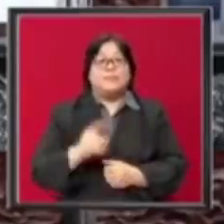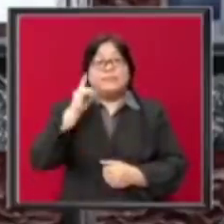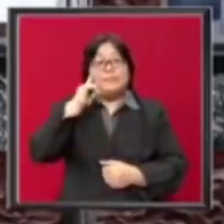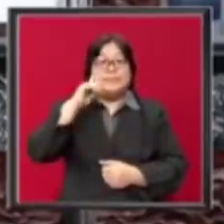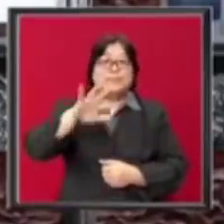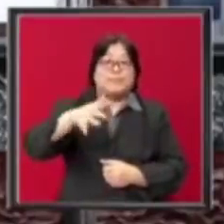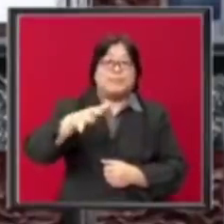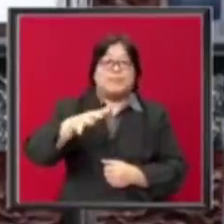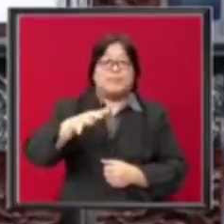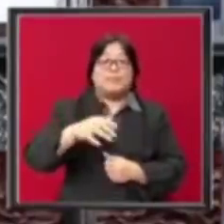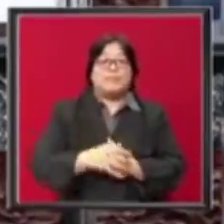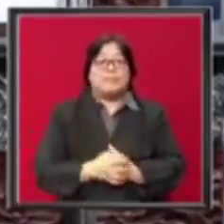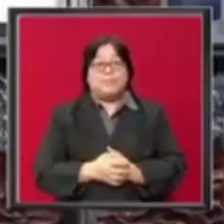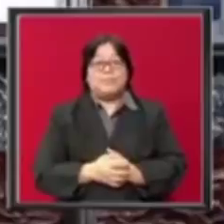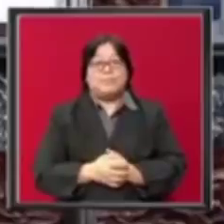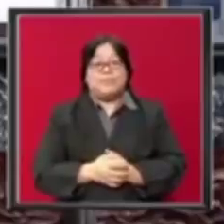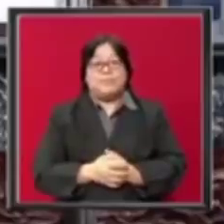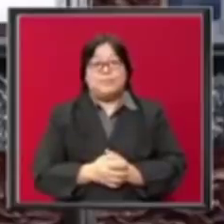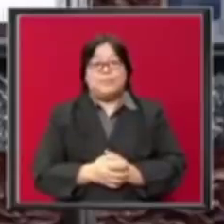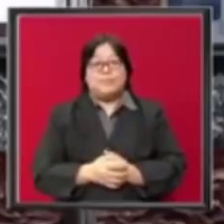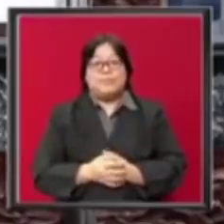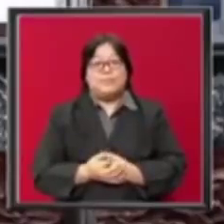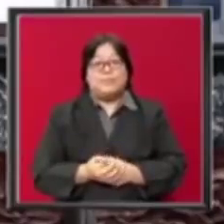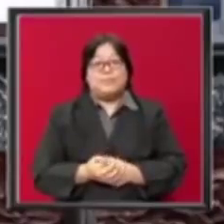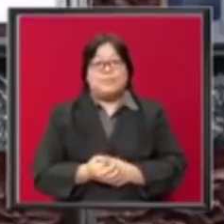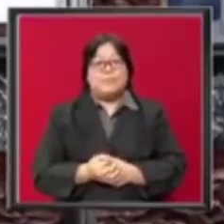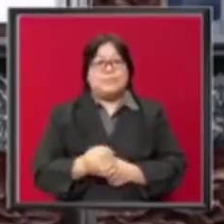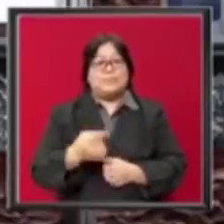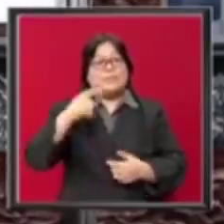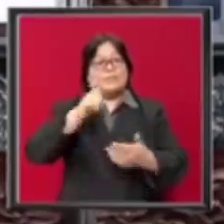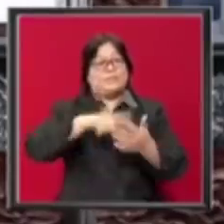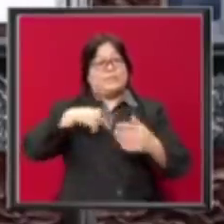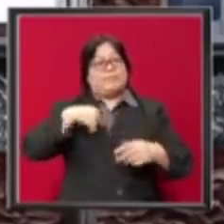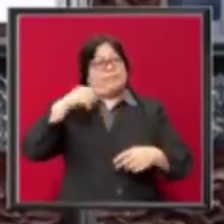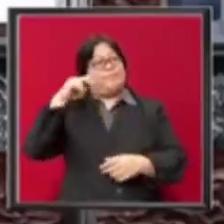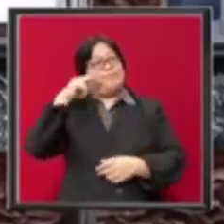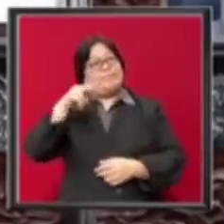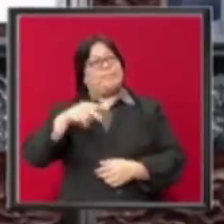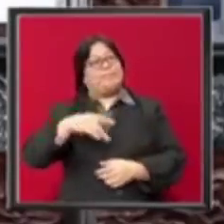Unjuran sebenarnya pada hemat saya